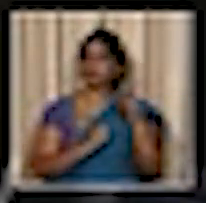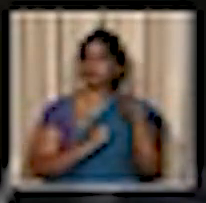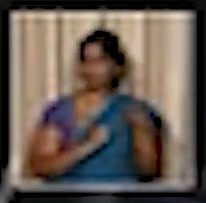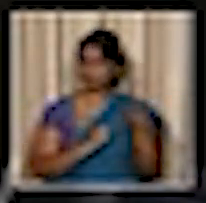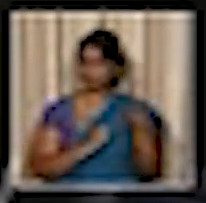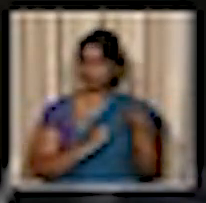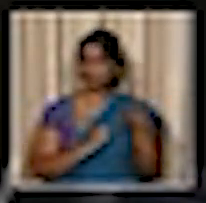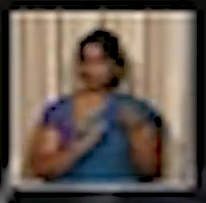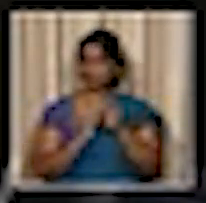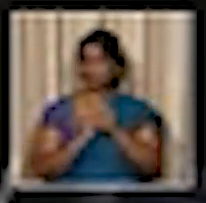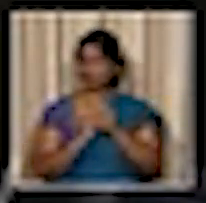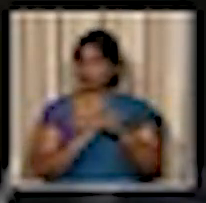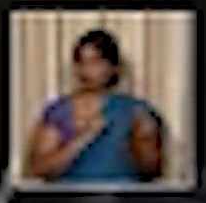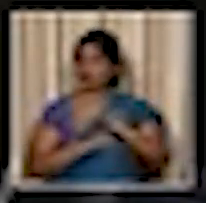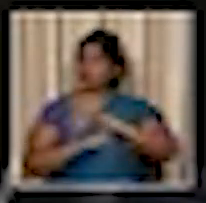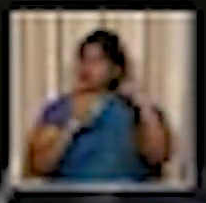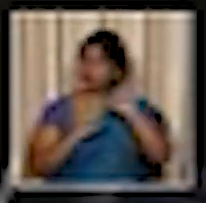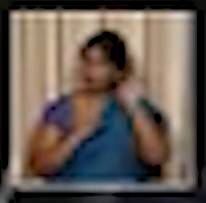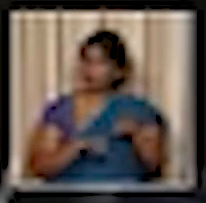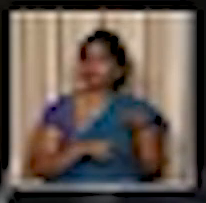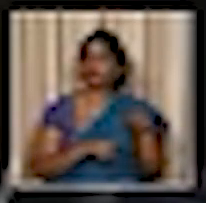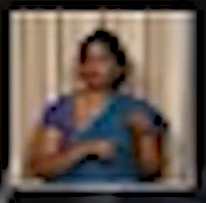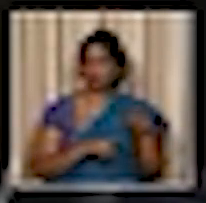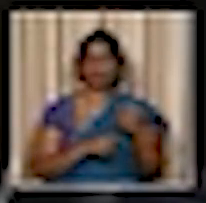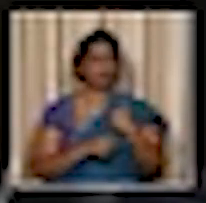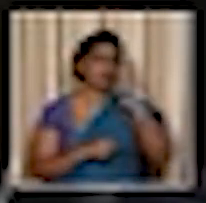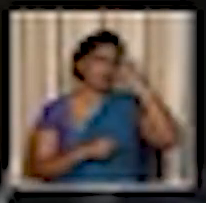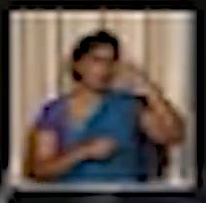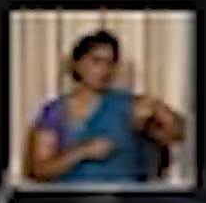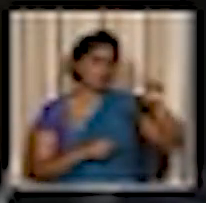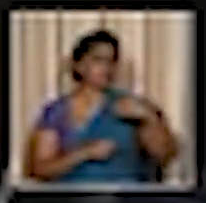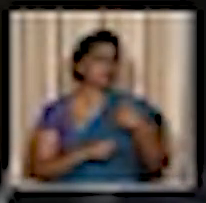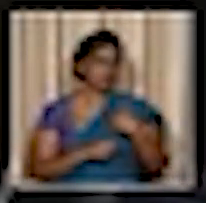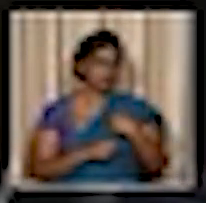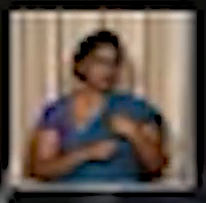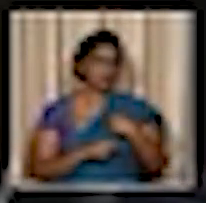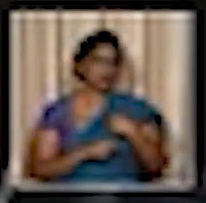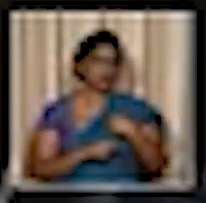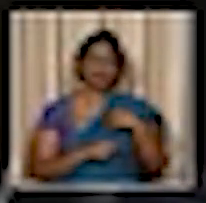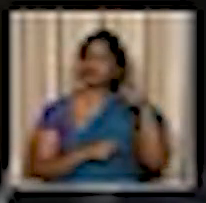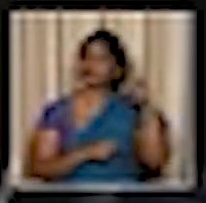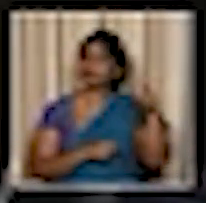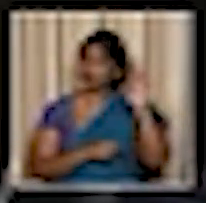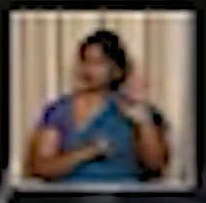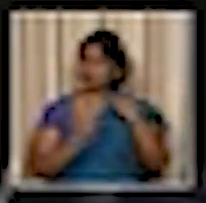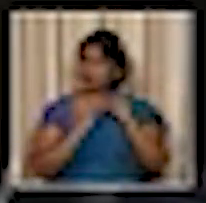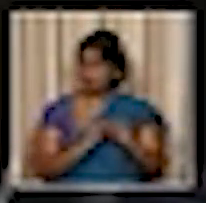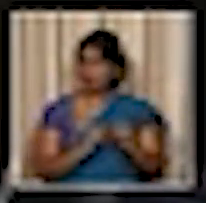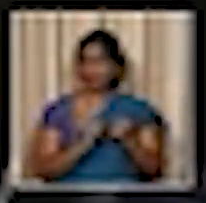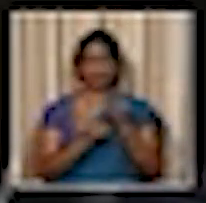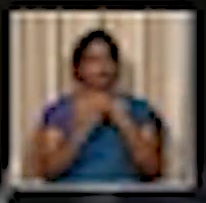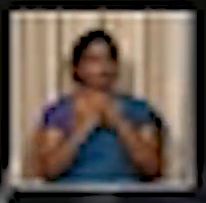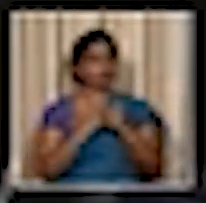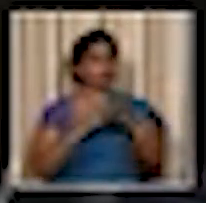කටයුතු කිරීම උද්ඝෝෂණය කිරීම හරහා මම විශ්වාස කරනවා ඔවුන් ඇය අපරාධය